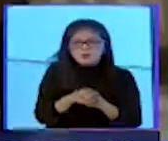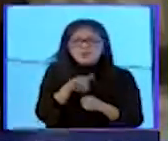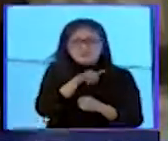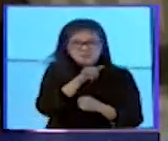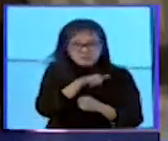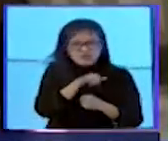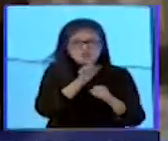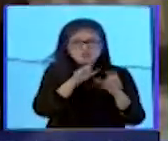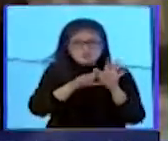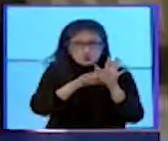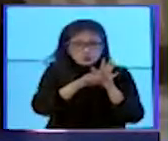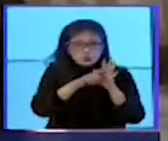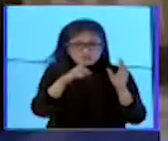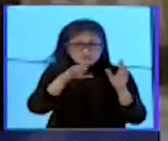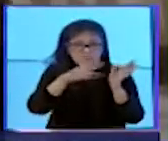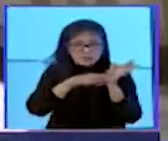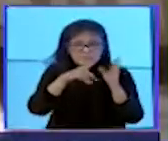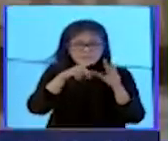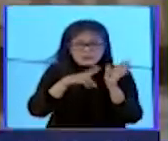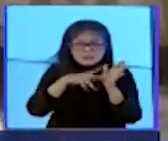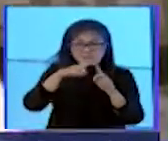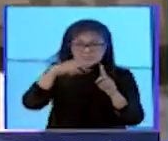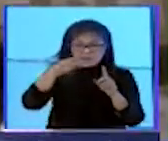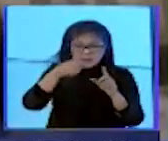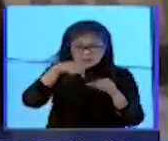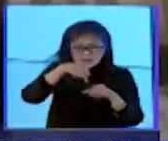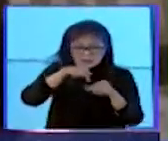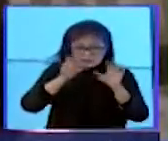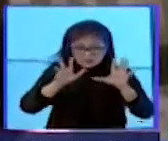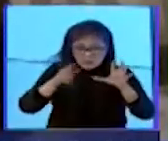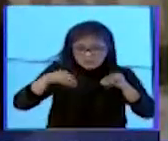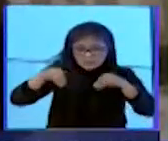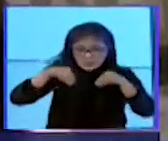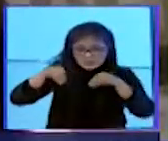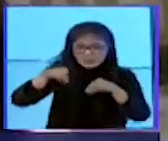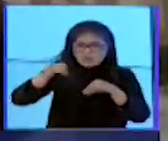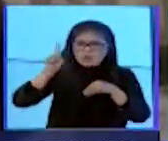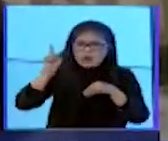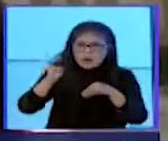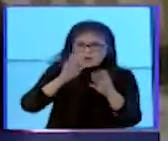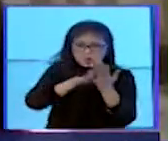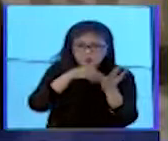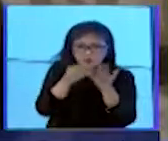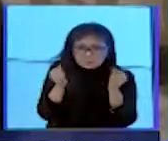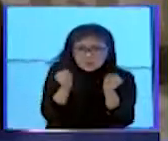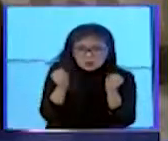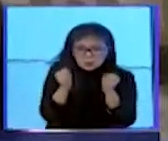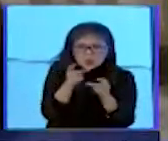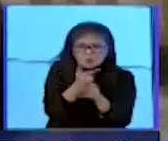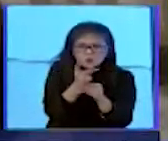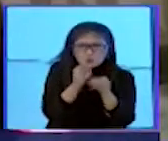dalam satu semester itu misalnya ya Ada 10 materi Maka sangat dimungkinkan guru hanya menyampaikan lima materi